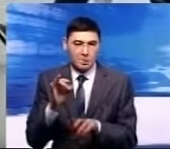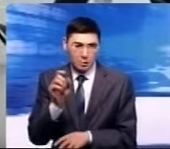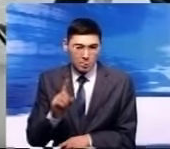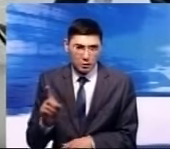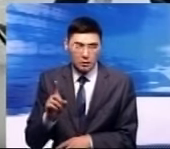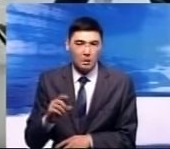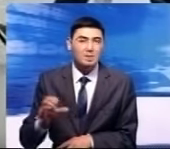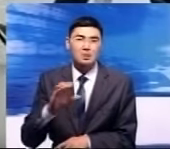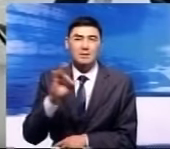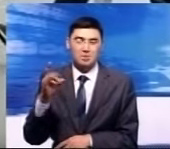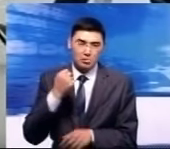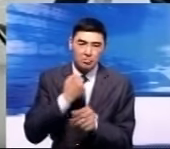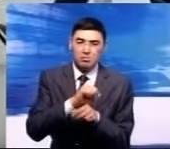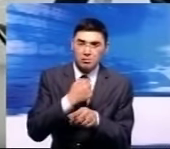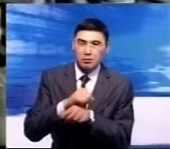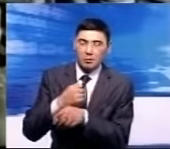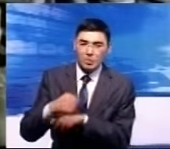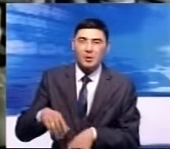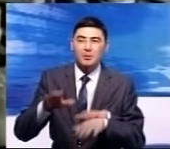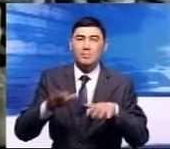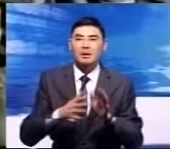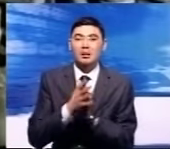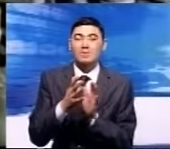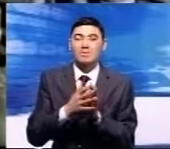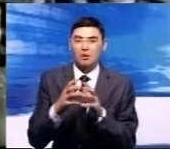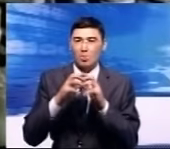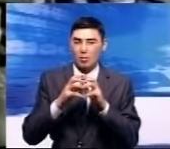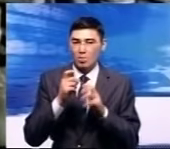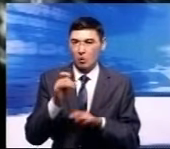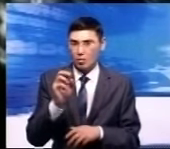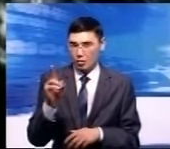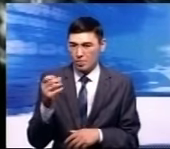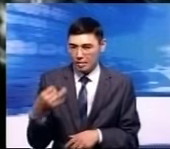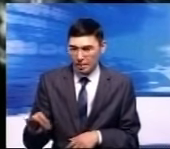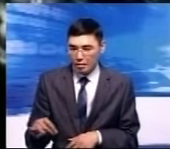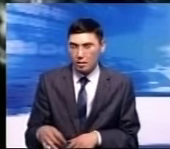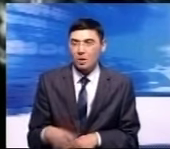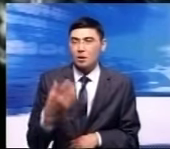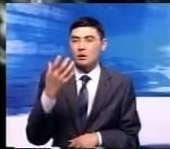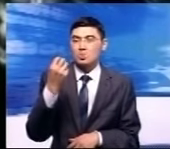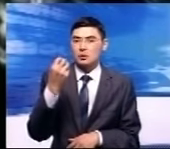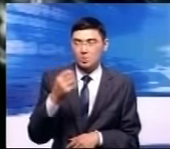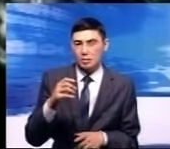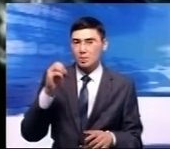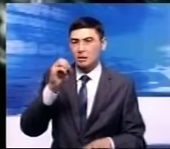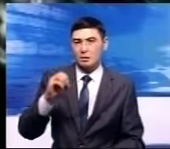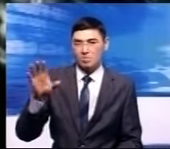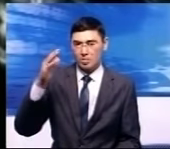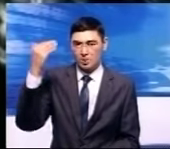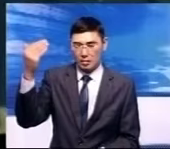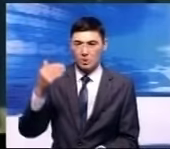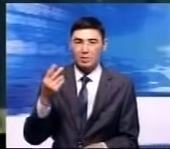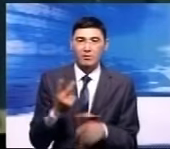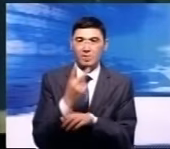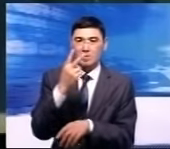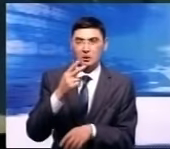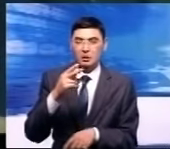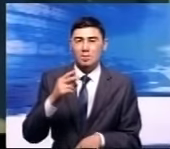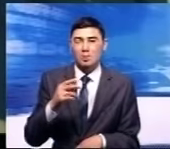чемпионом Советского Союза по хоккею на траве и двукратным обладателем Кубка Европейских чемпионов. По словам